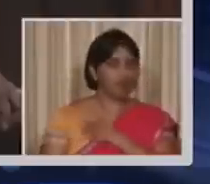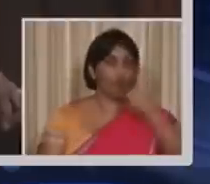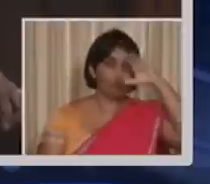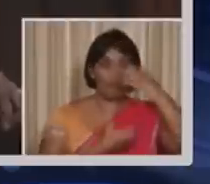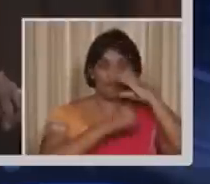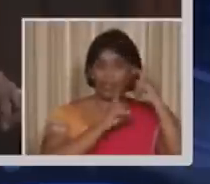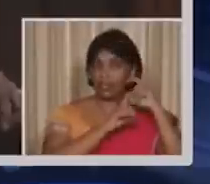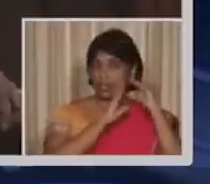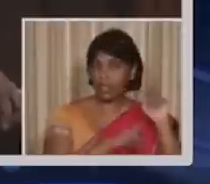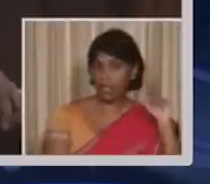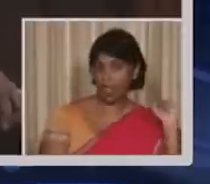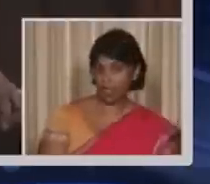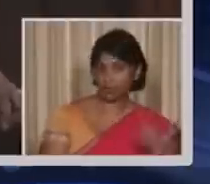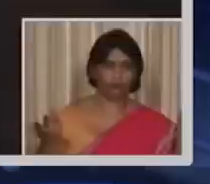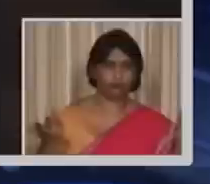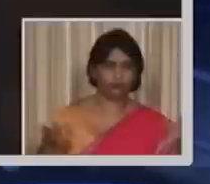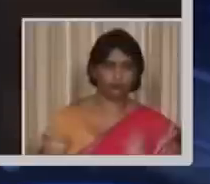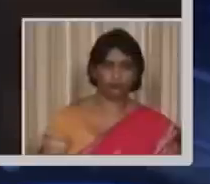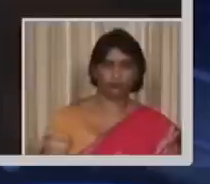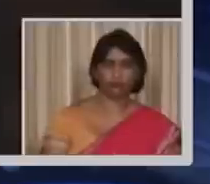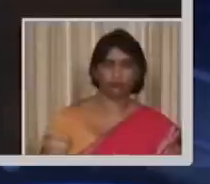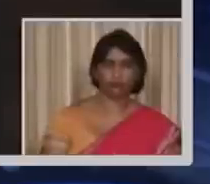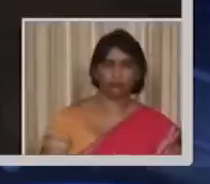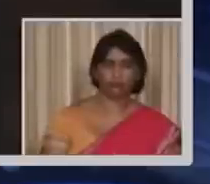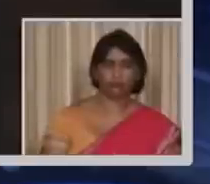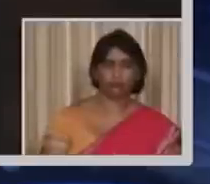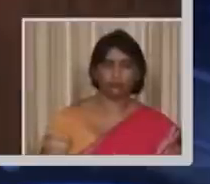சாணக்கியன் சரமாரியாக கேள்வி கணைகளை தொடுத்தார்.